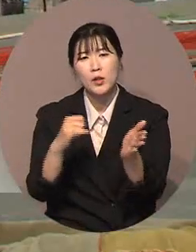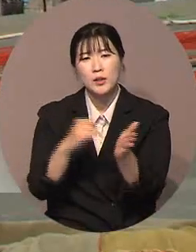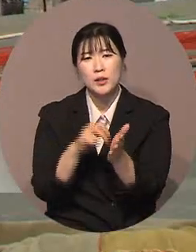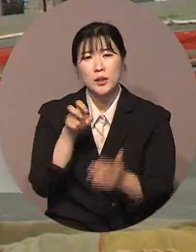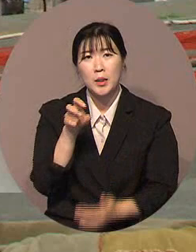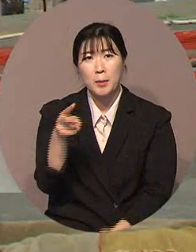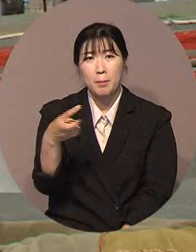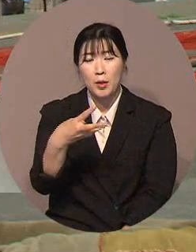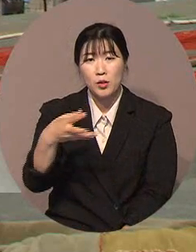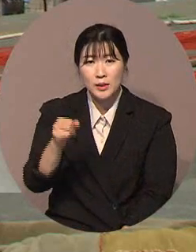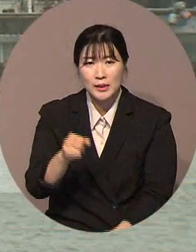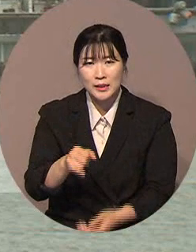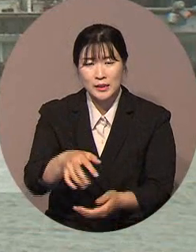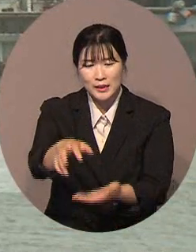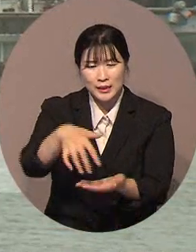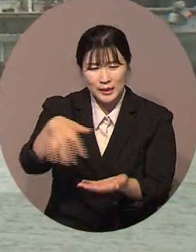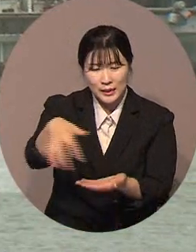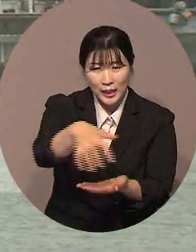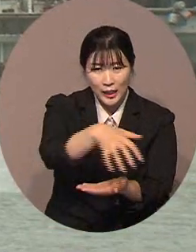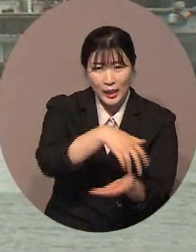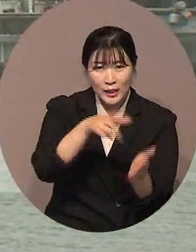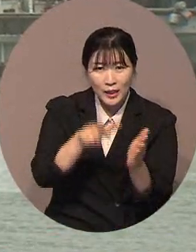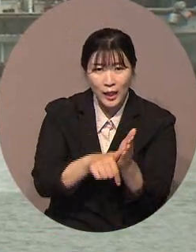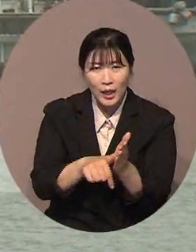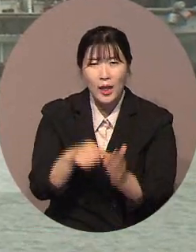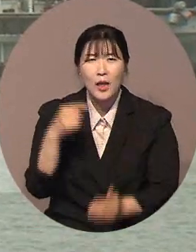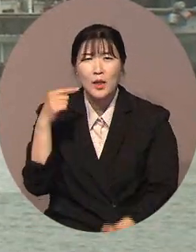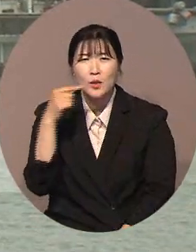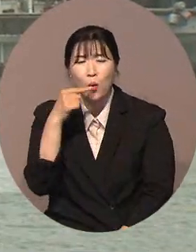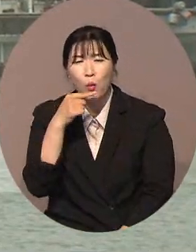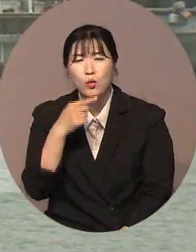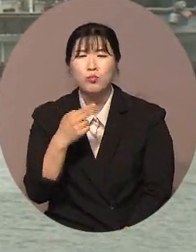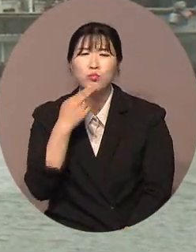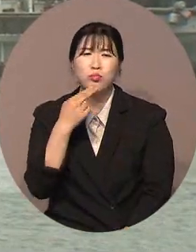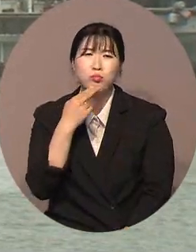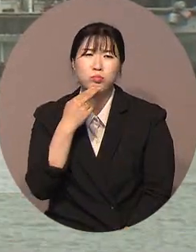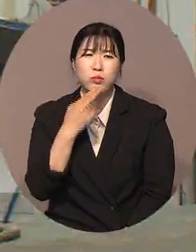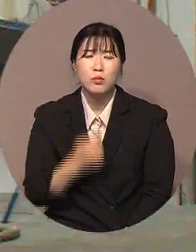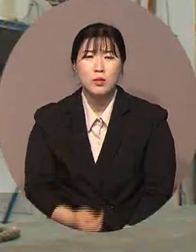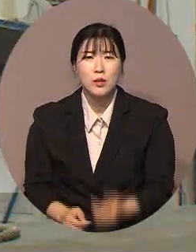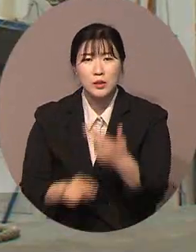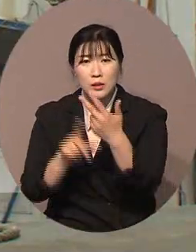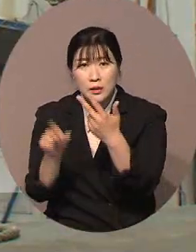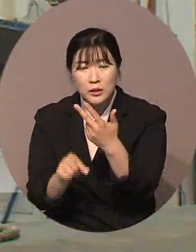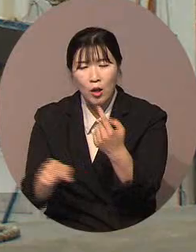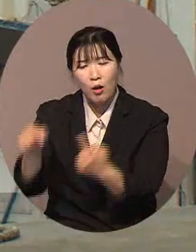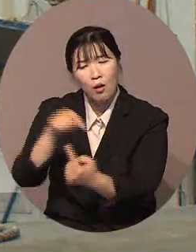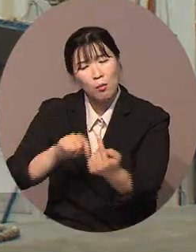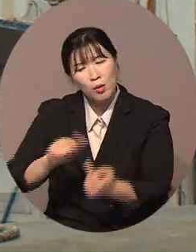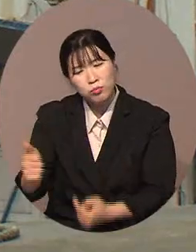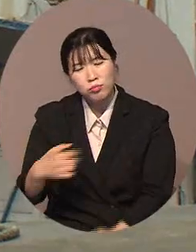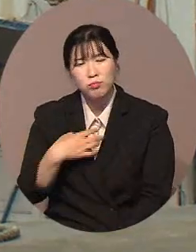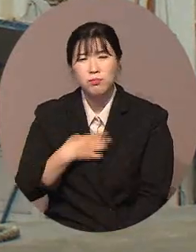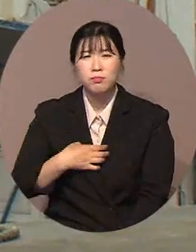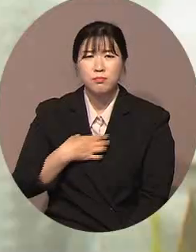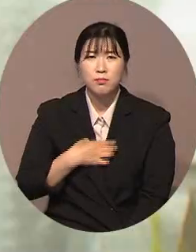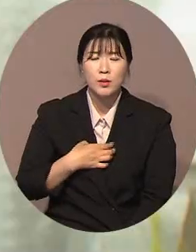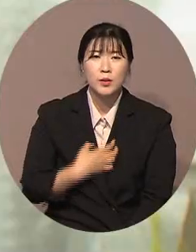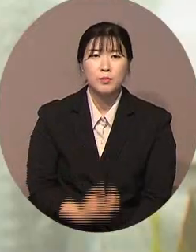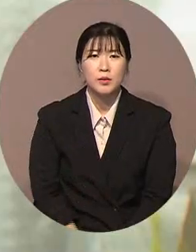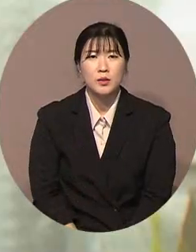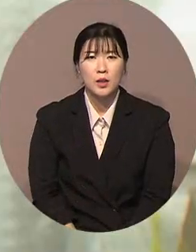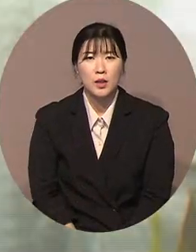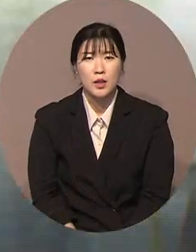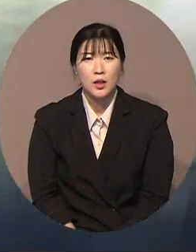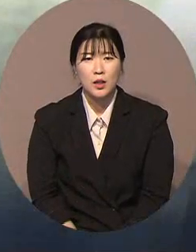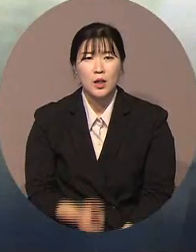하는 어선들은 자숙할 때 쓸 소금 한 달 분량만 간신히 확보하고 벌써 다음 달이 걱정입니다. 나가는